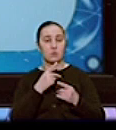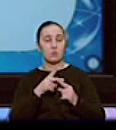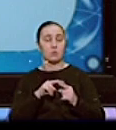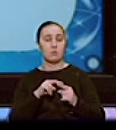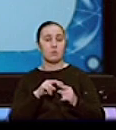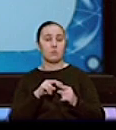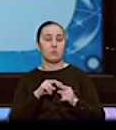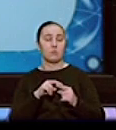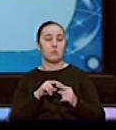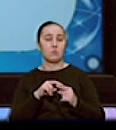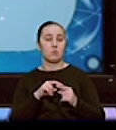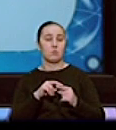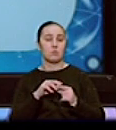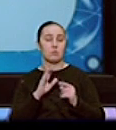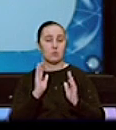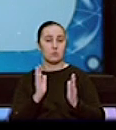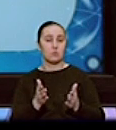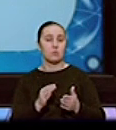daqiqasini o'tkazib olamiz.